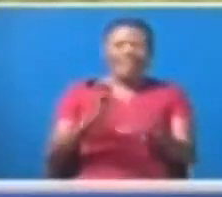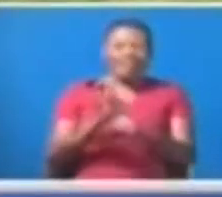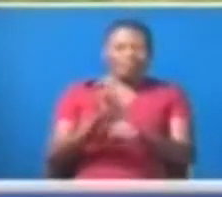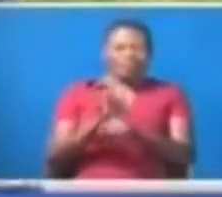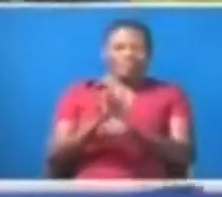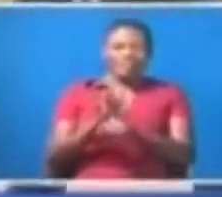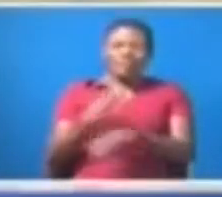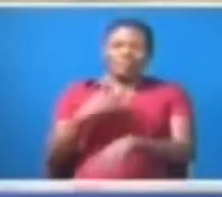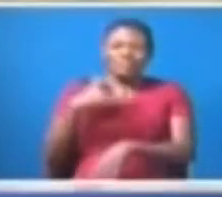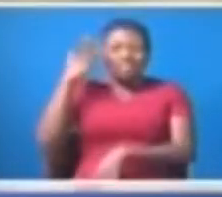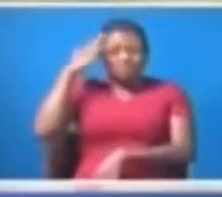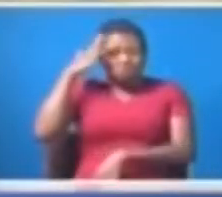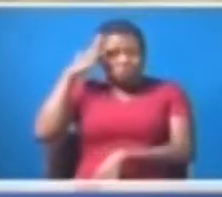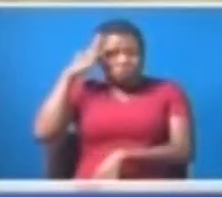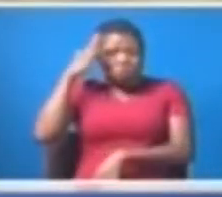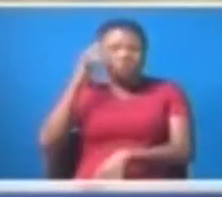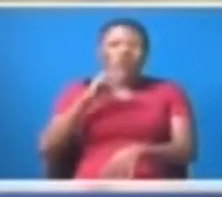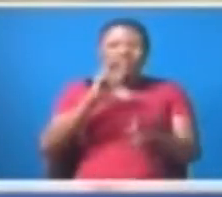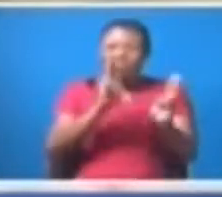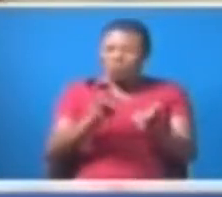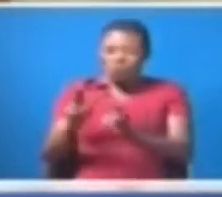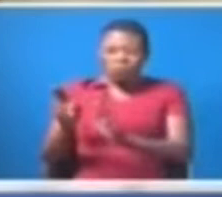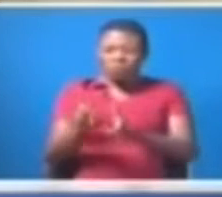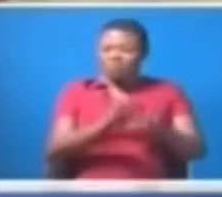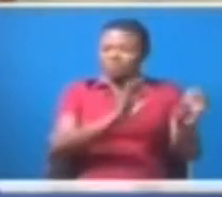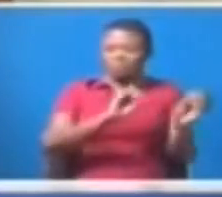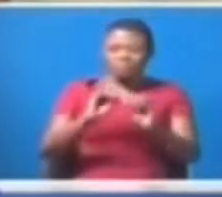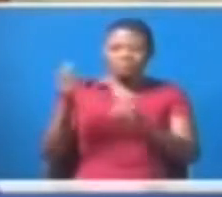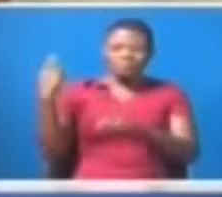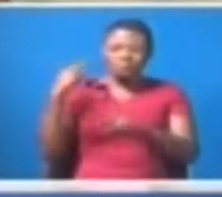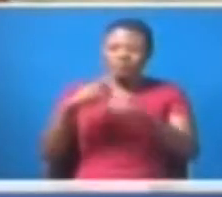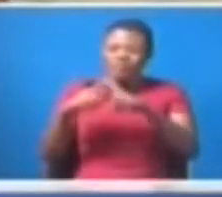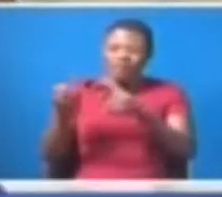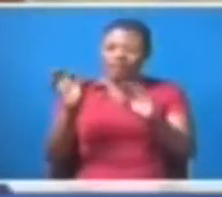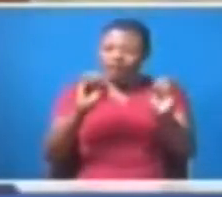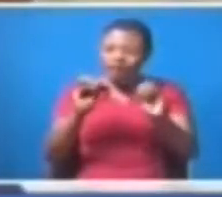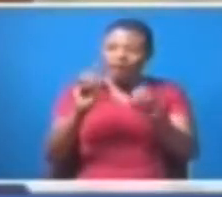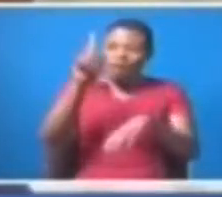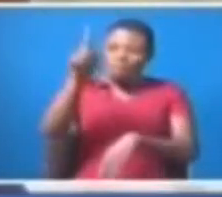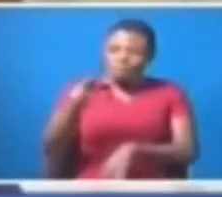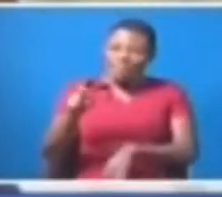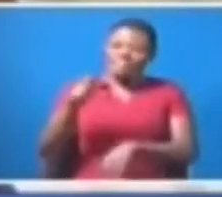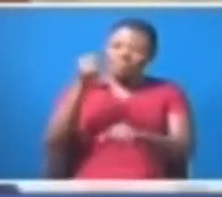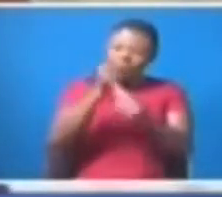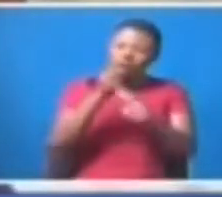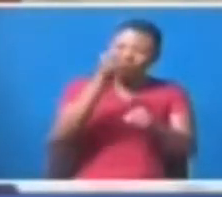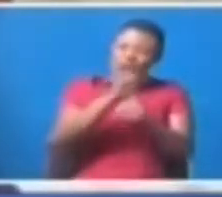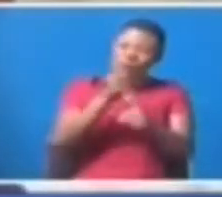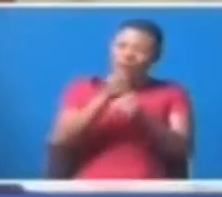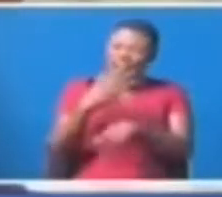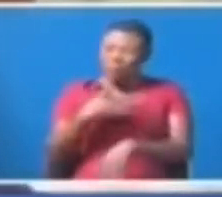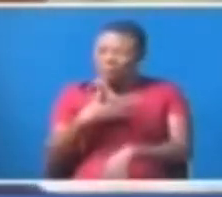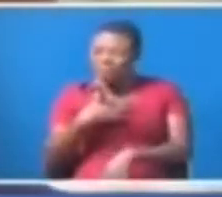na najua haitakuwa kama kawaida vile ilikuwa hizo miaka zilizopita. Lazima tutatia bidii kama mimi